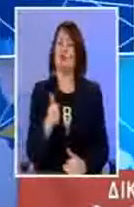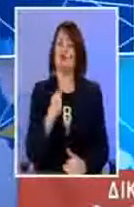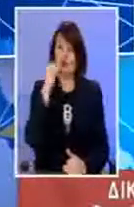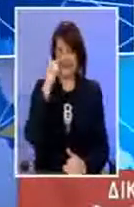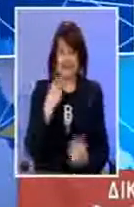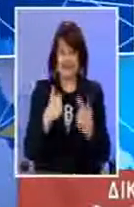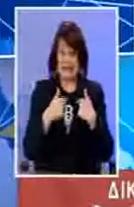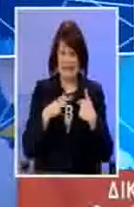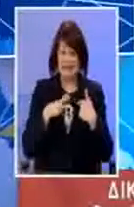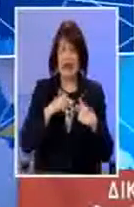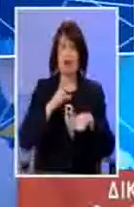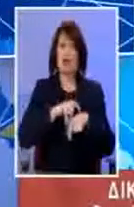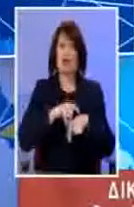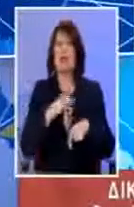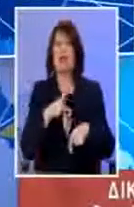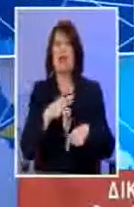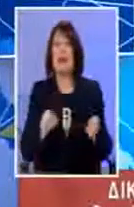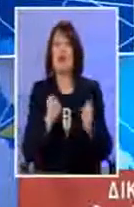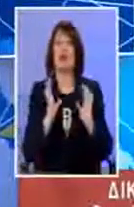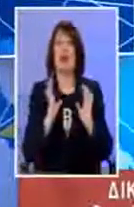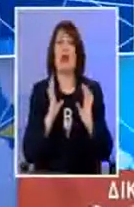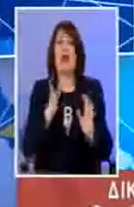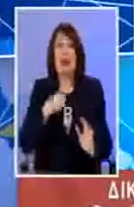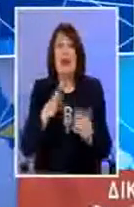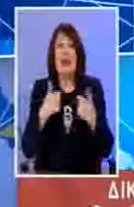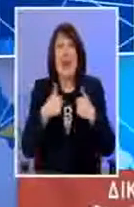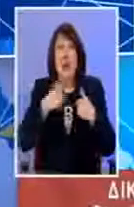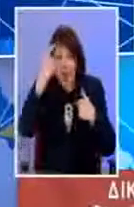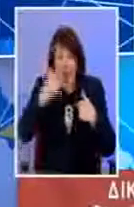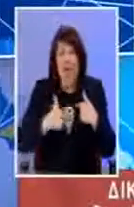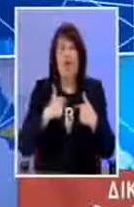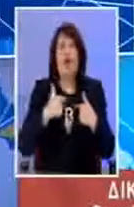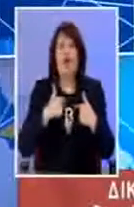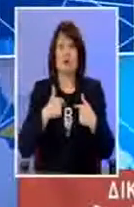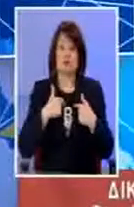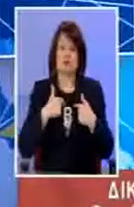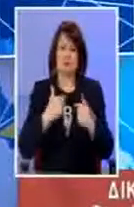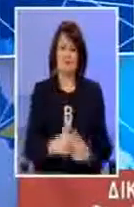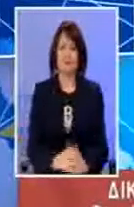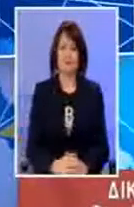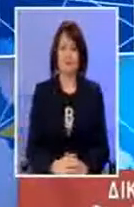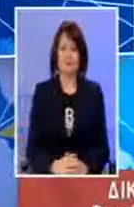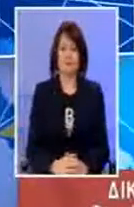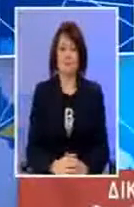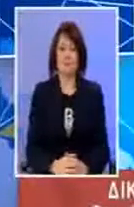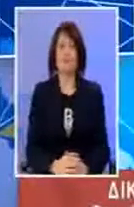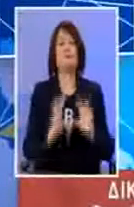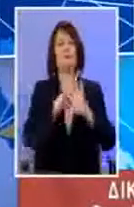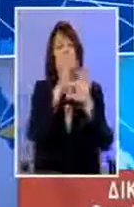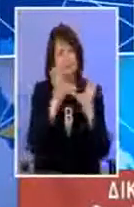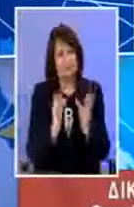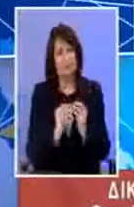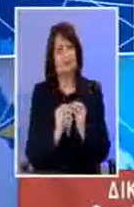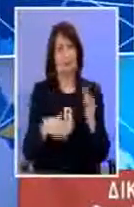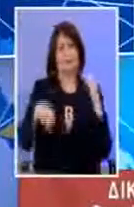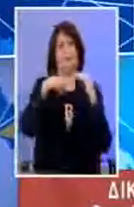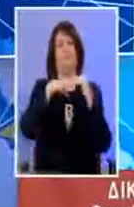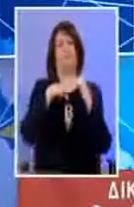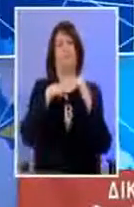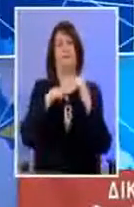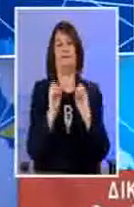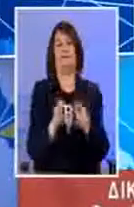θέλει, πότε το θέλει και να το κάνει όταν το θέλει. Μέσα σε όλα αυτά υποστηρίζεται και την ισότητα στην